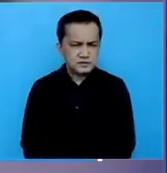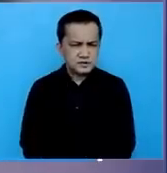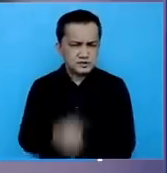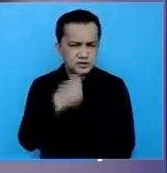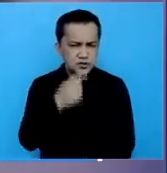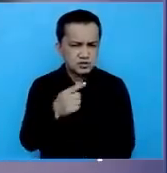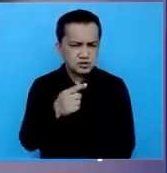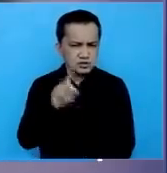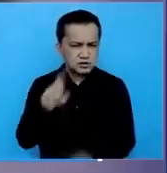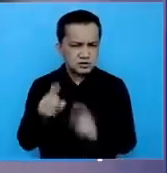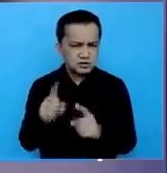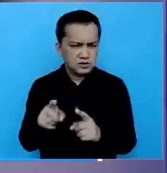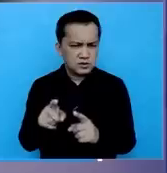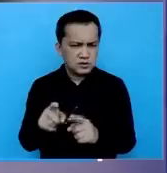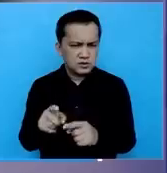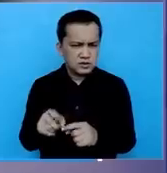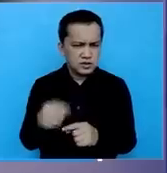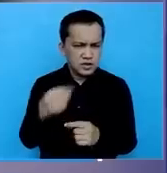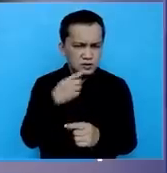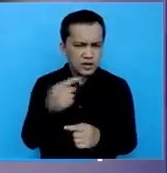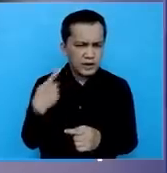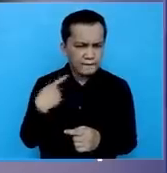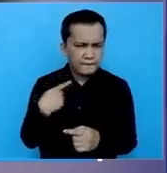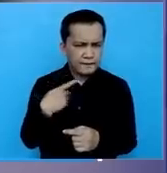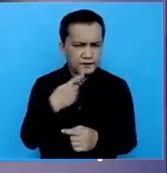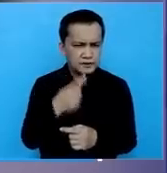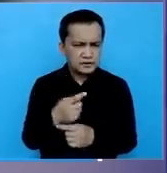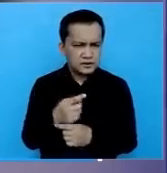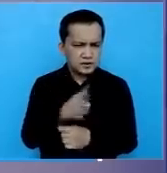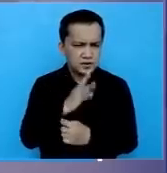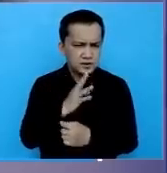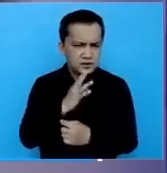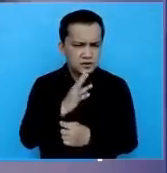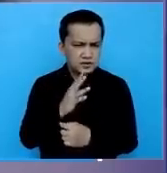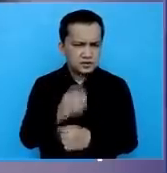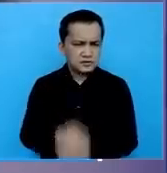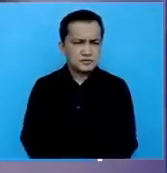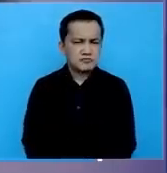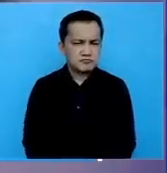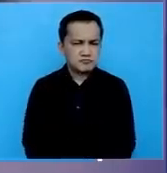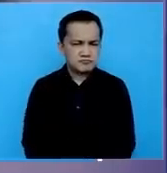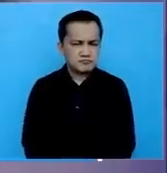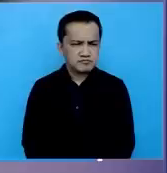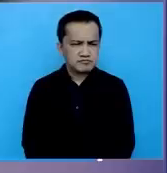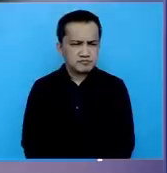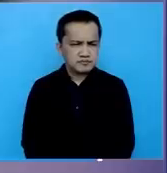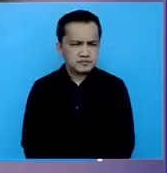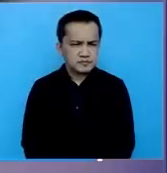yung doktor na nag-declare sa initial cause of death.